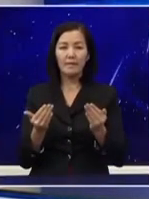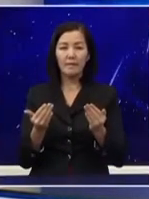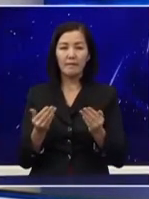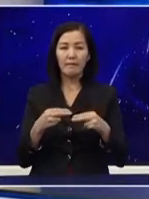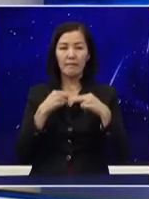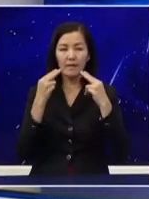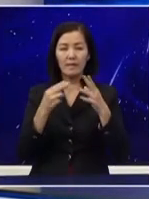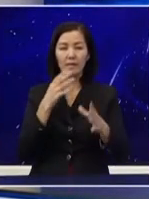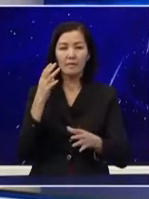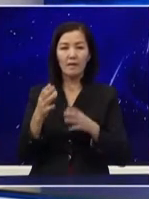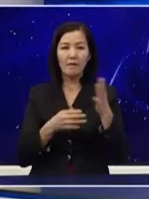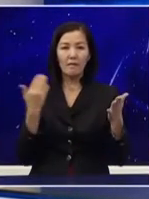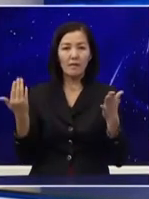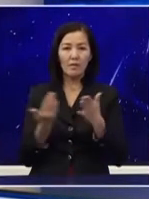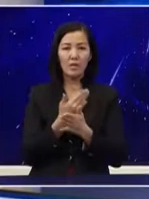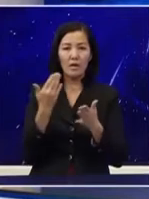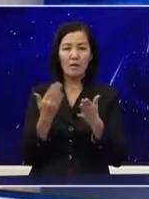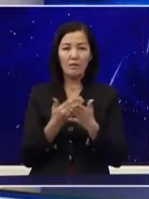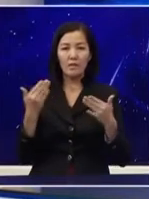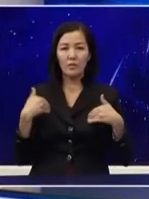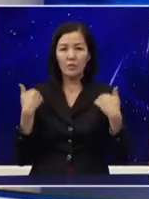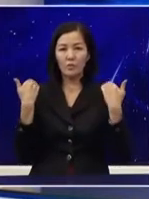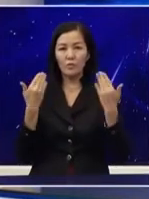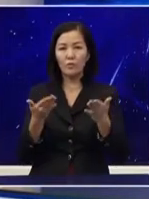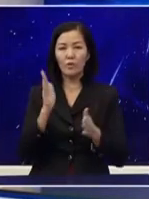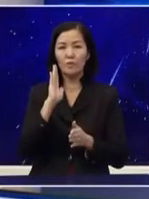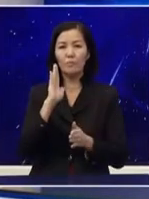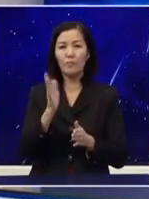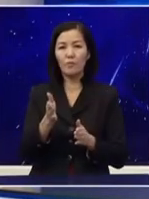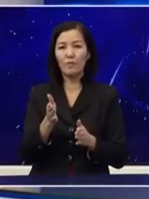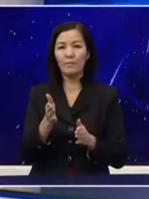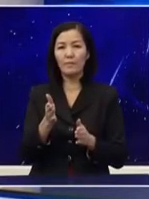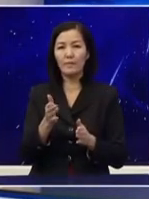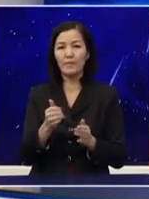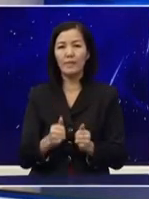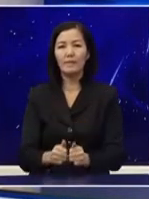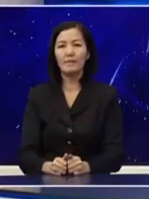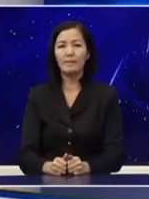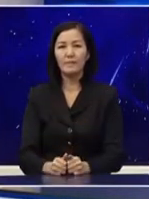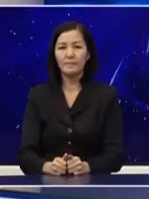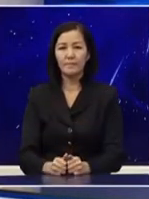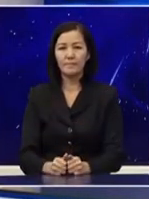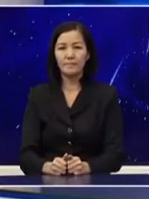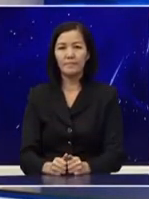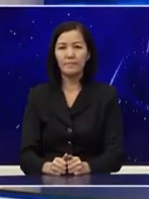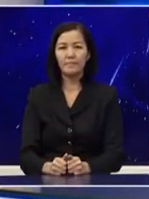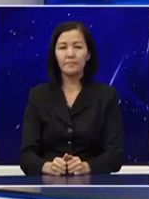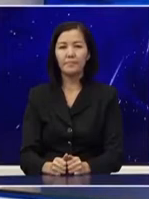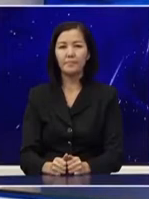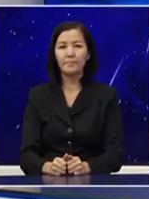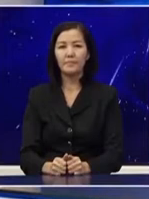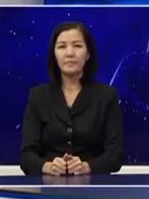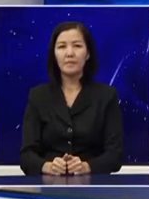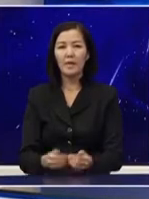Әзірбайжан мен Армения арасындағы қақтығыс ушығып барады. Ұлыбританияда әлеуметтік арақашықтықты сақтауға көмектесетін мобильді қосымша